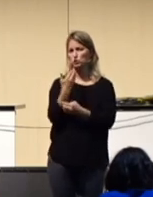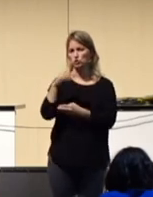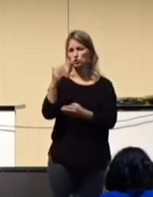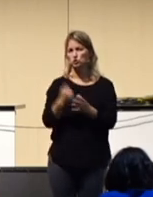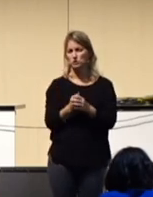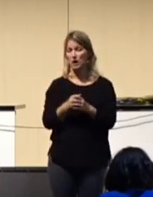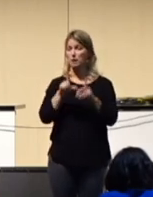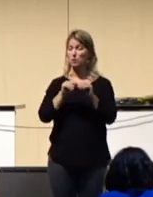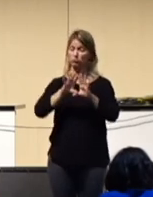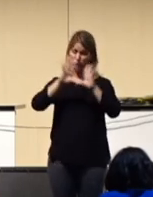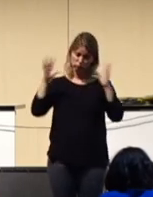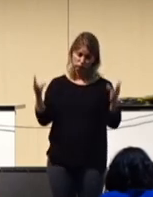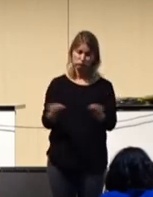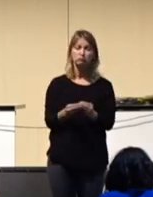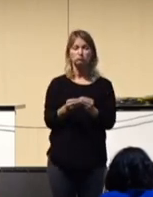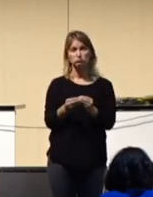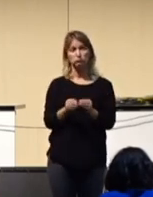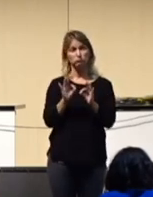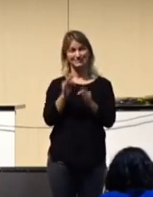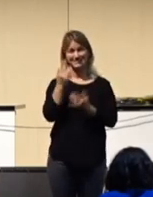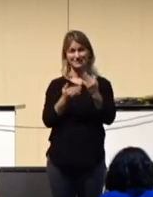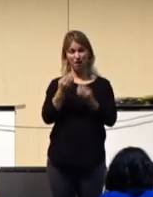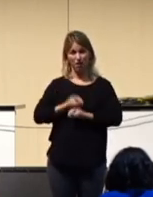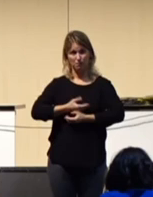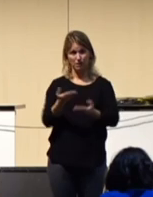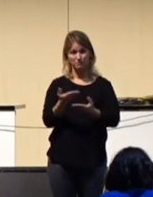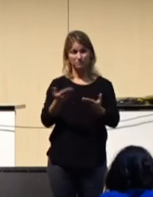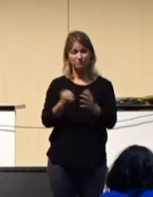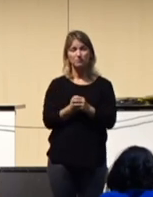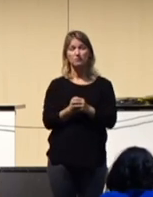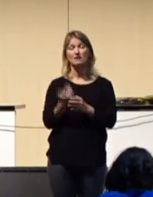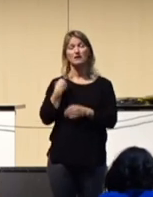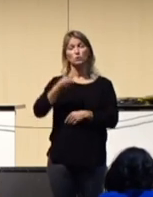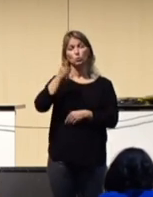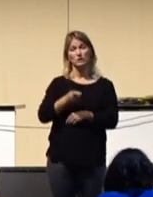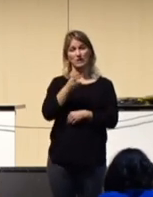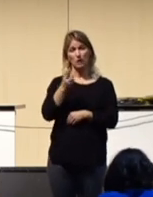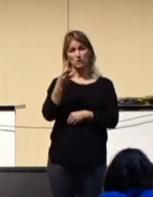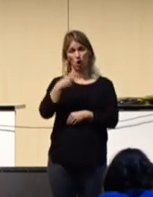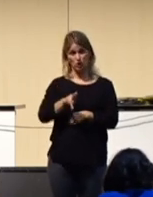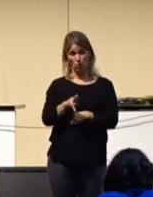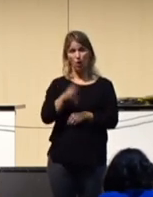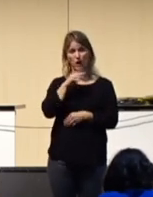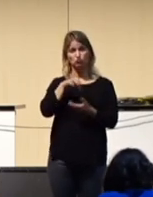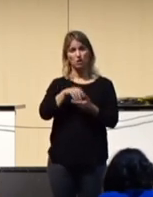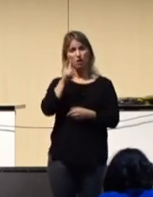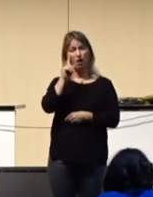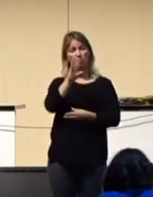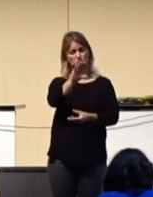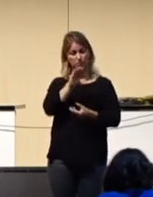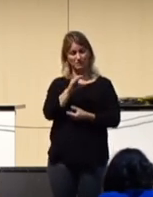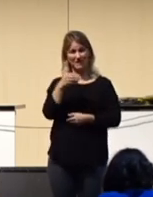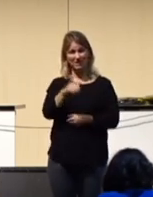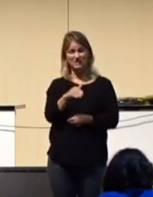wir summa summarum, und da nochmal eine Zahl zu sagen, von den 100.000 Euro, die uns der Stadtrat zur Verfügung gestellt